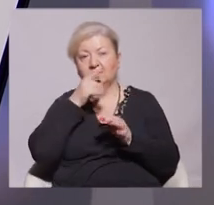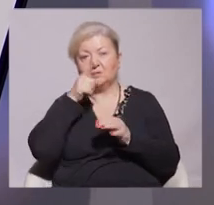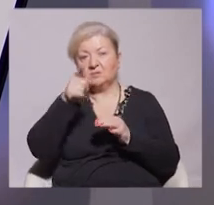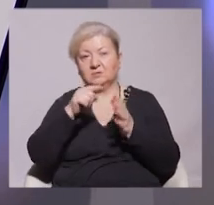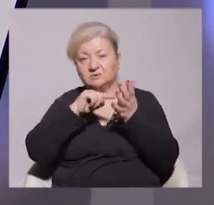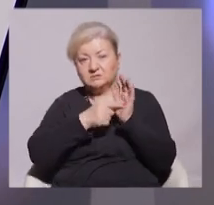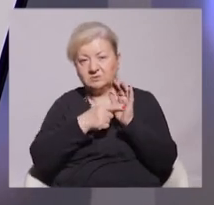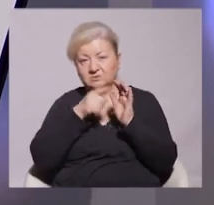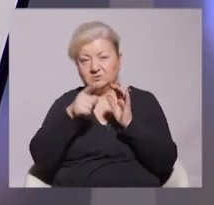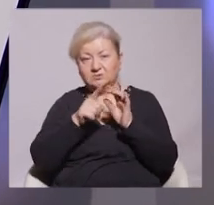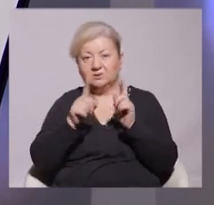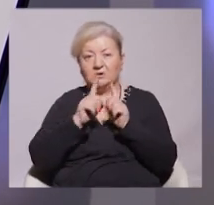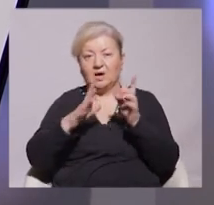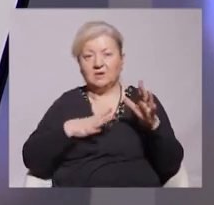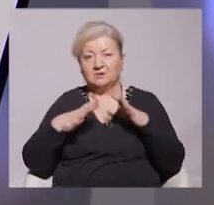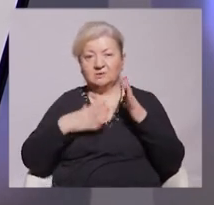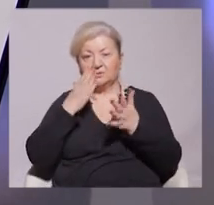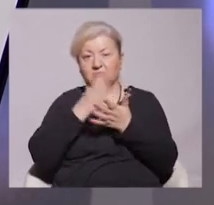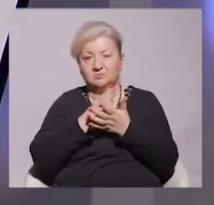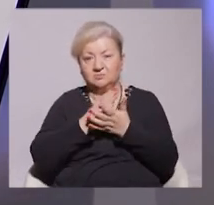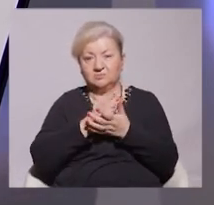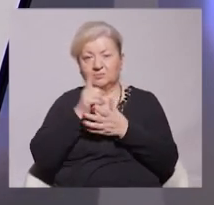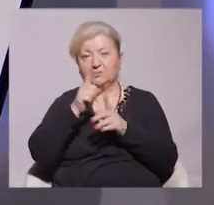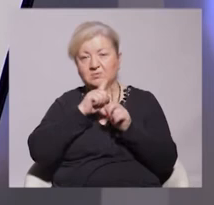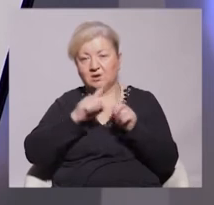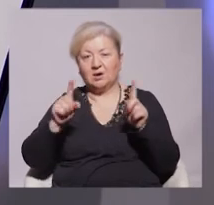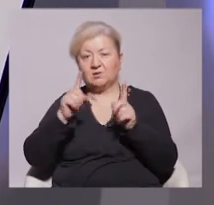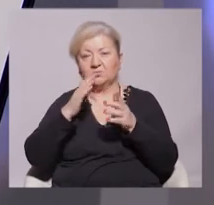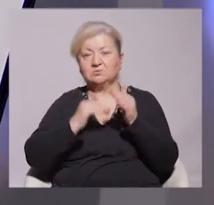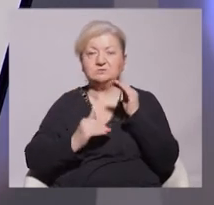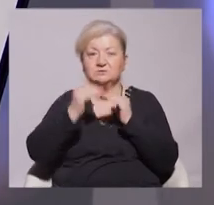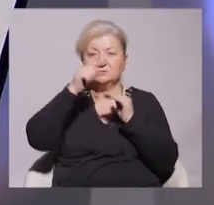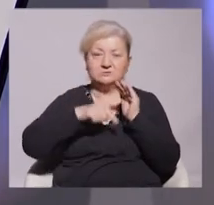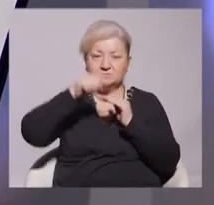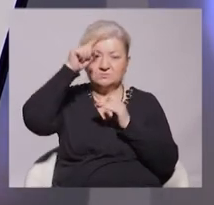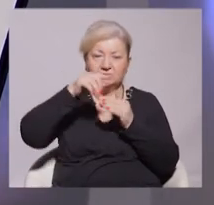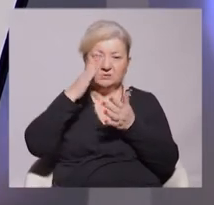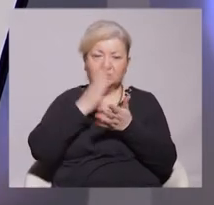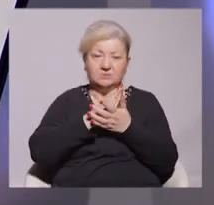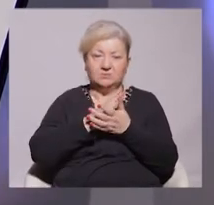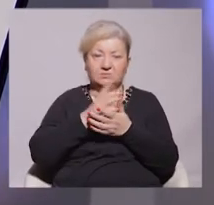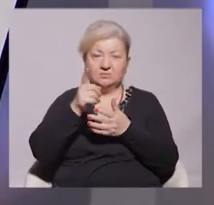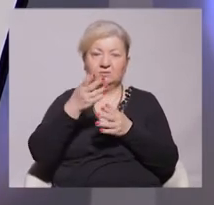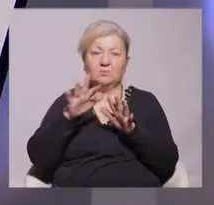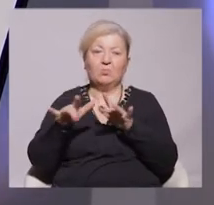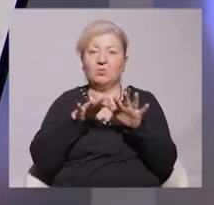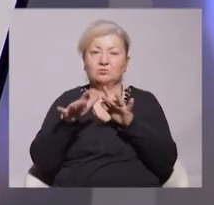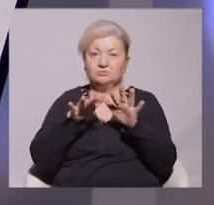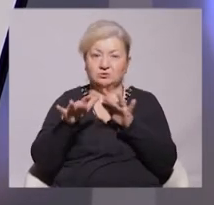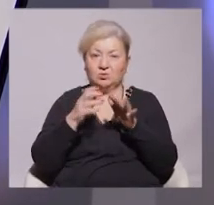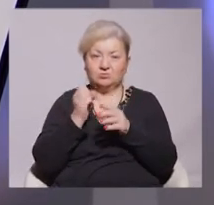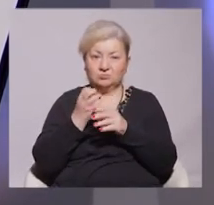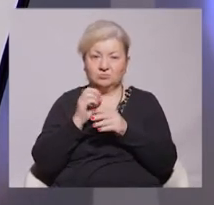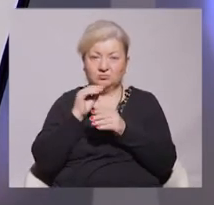თუ დავწერთ რა ენერგიები აქვს, აქ უკვე გარკვეულ სიმაღლეზეც იმყოფება და რა თქმა უნდა მოძრაობს კიდეც,